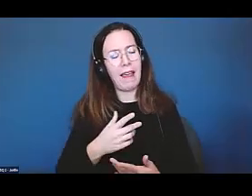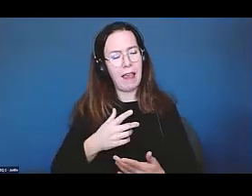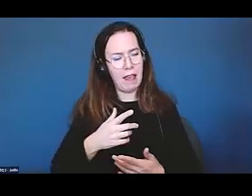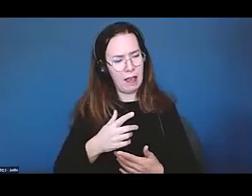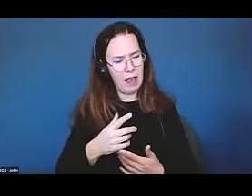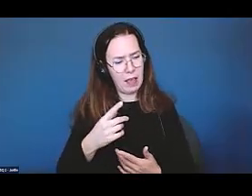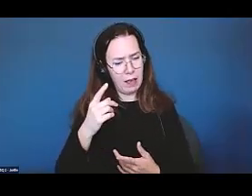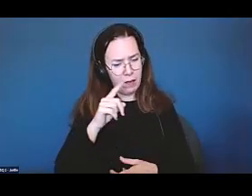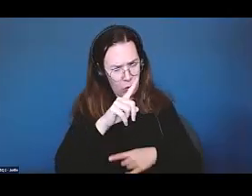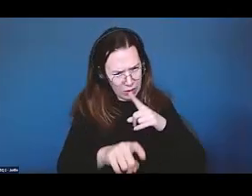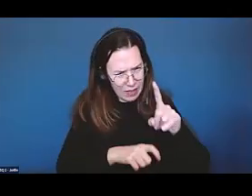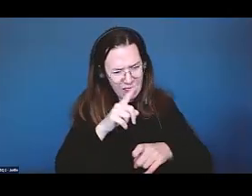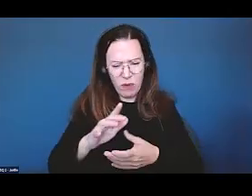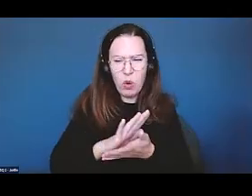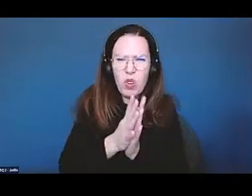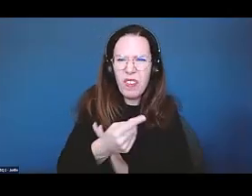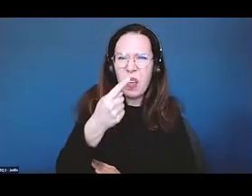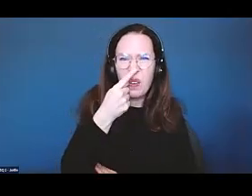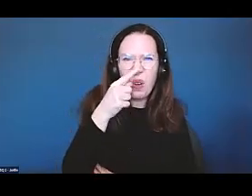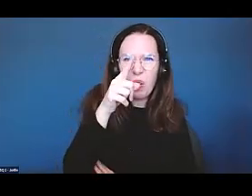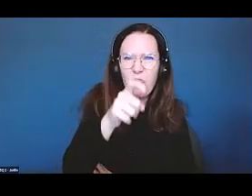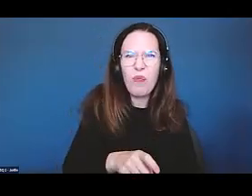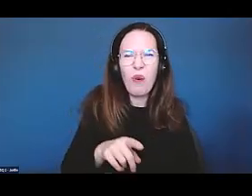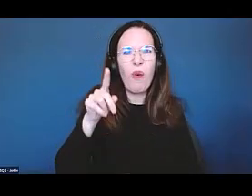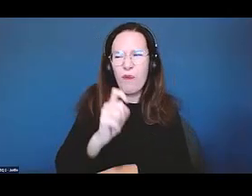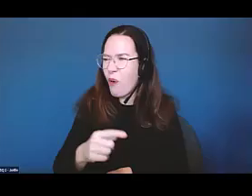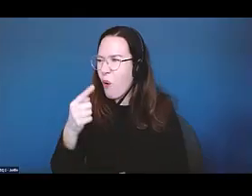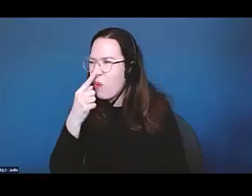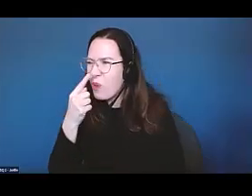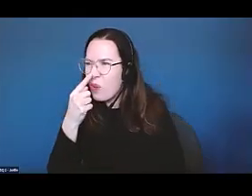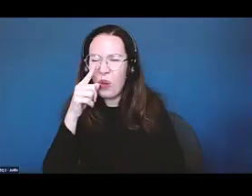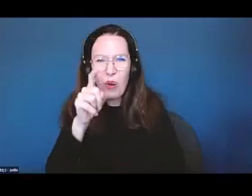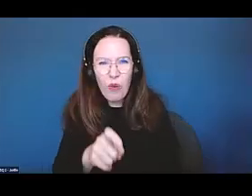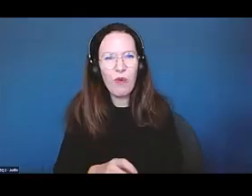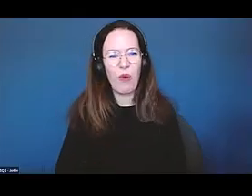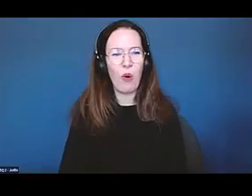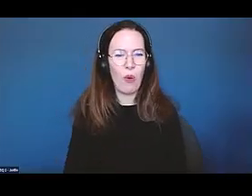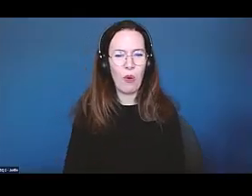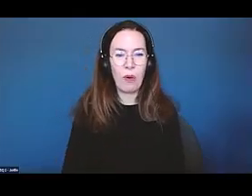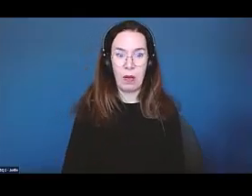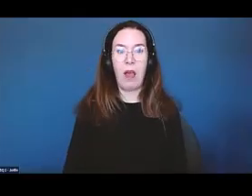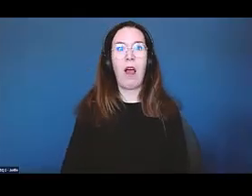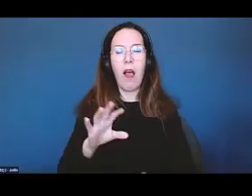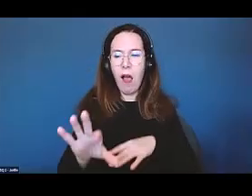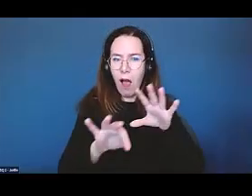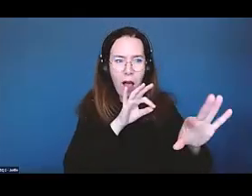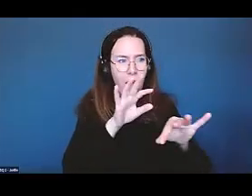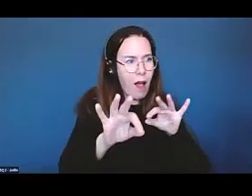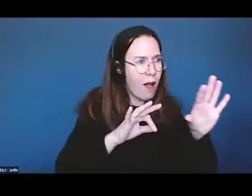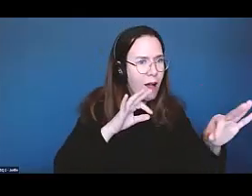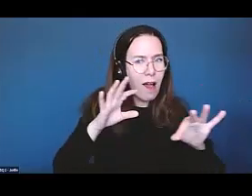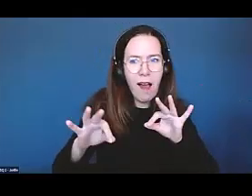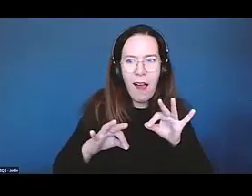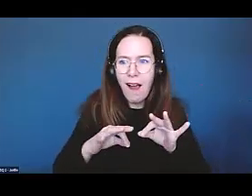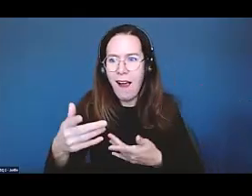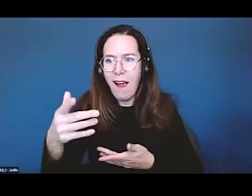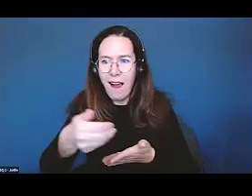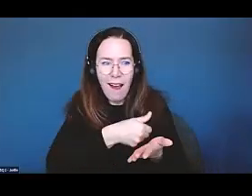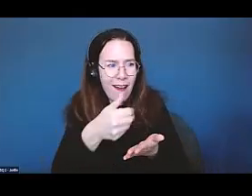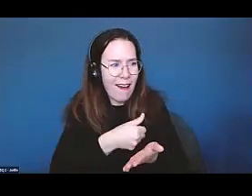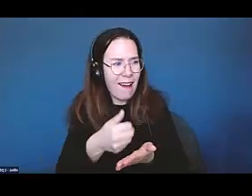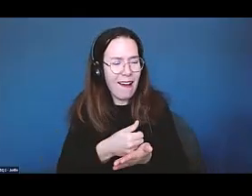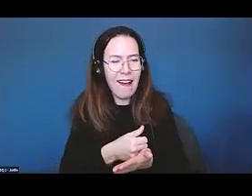des questions et à devenir curieux, comme Rosine l'a dit, on a découvert très vite